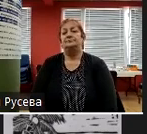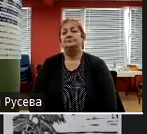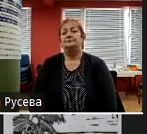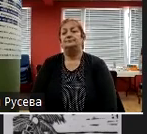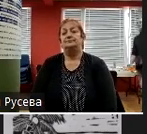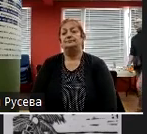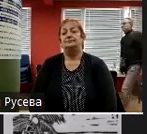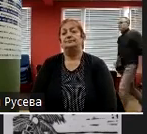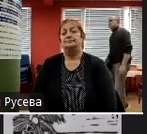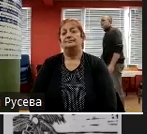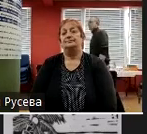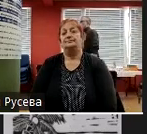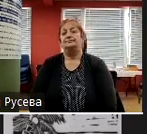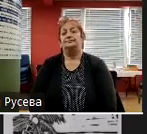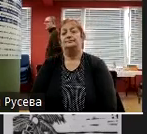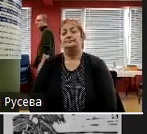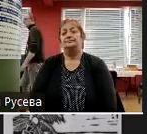size is big enough,